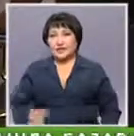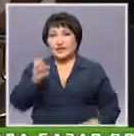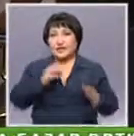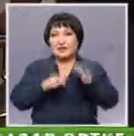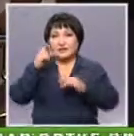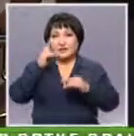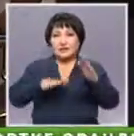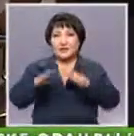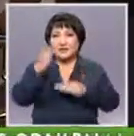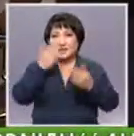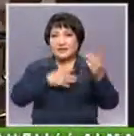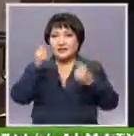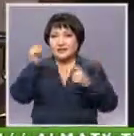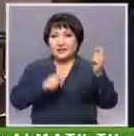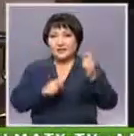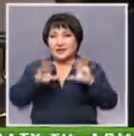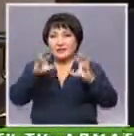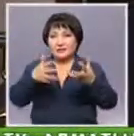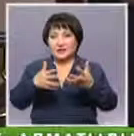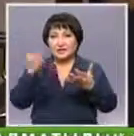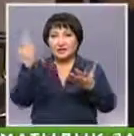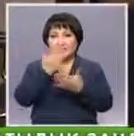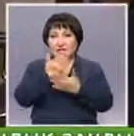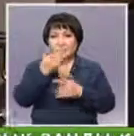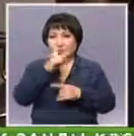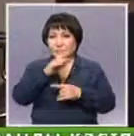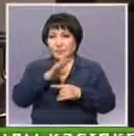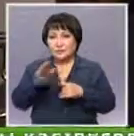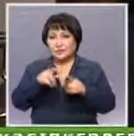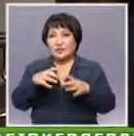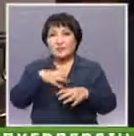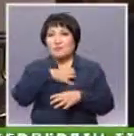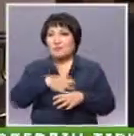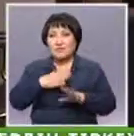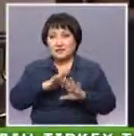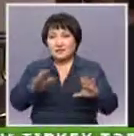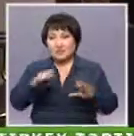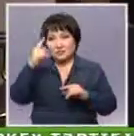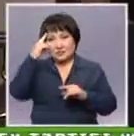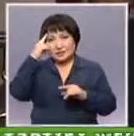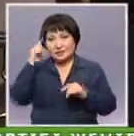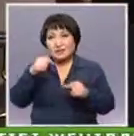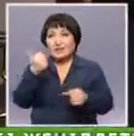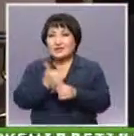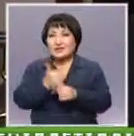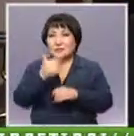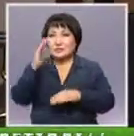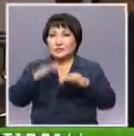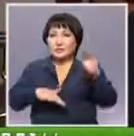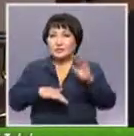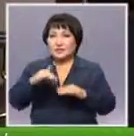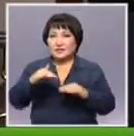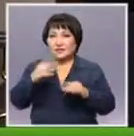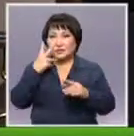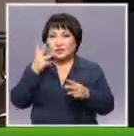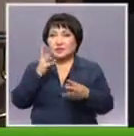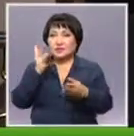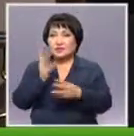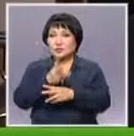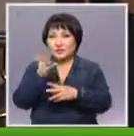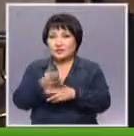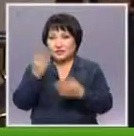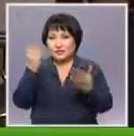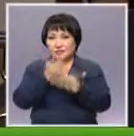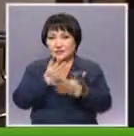Евразия кинофестивалінде әлемдік премьералар болмайды, бірақ бұл маңызды емес деп ойлаймын. Ең бастысы, мұнда кәсіби тұрғыдан түсірілген фильмдер сынға түседі. Мен